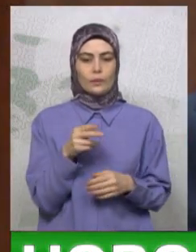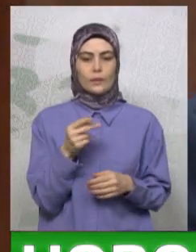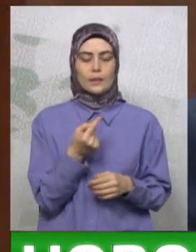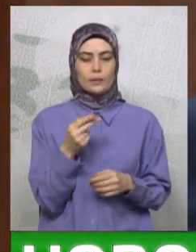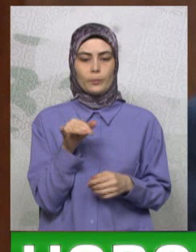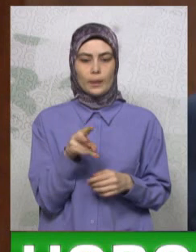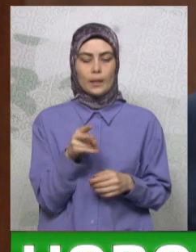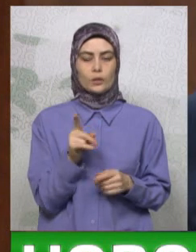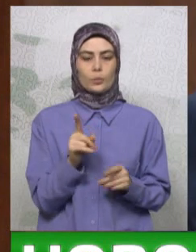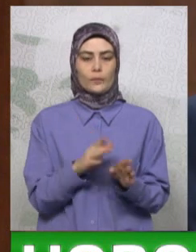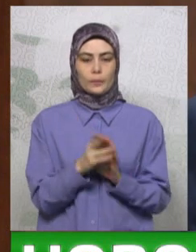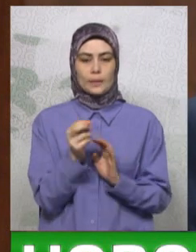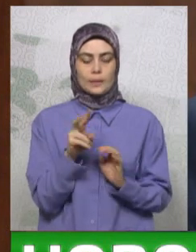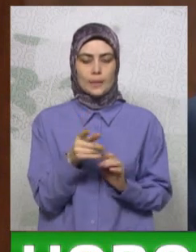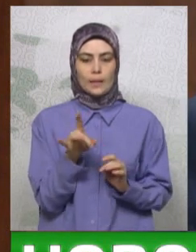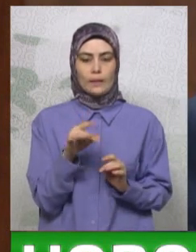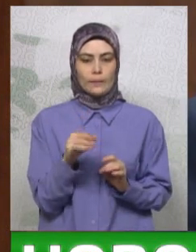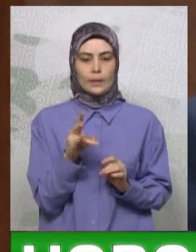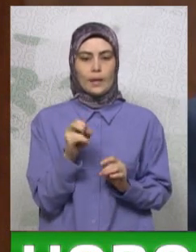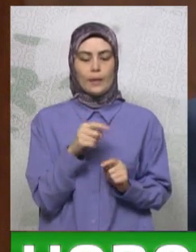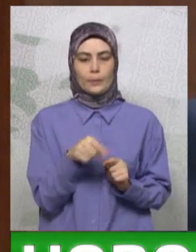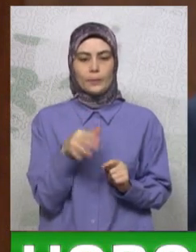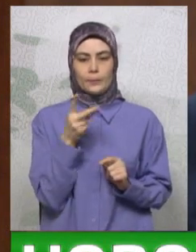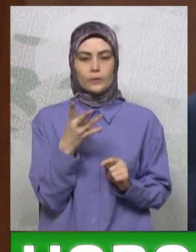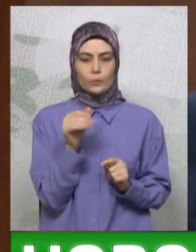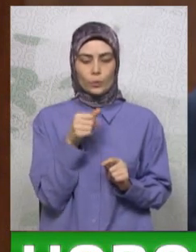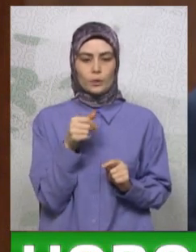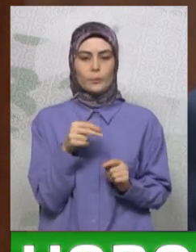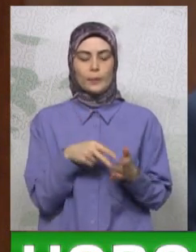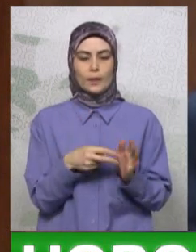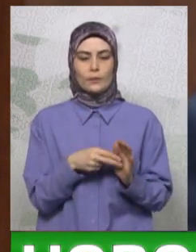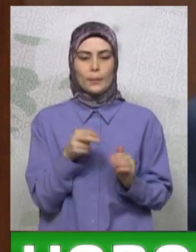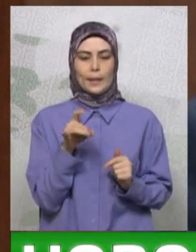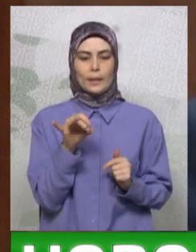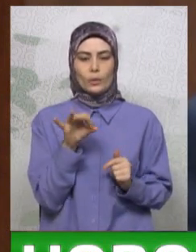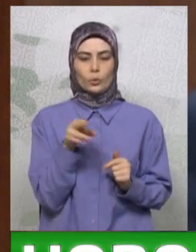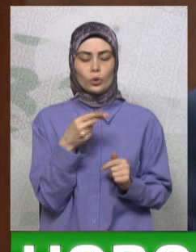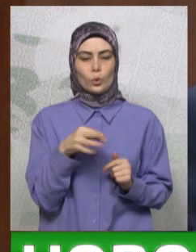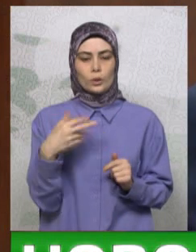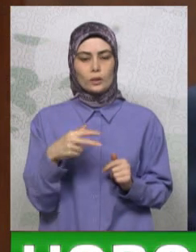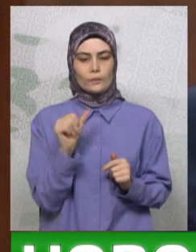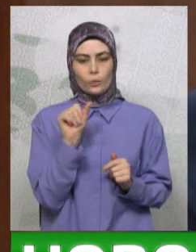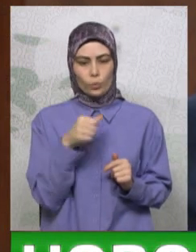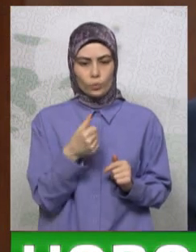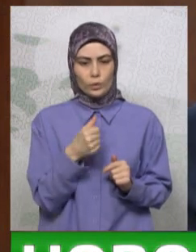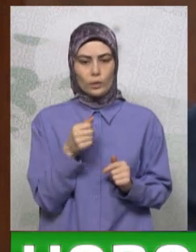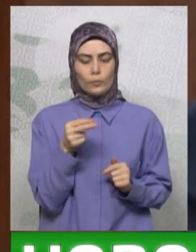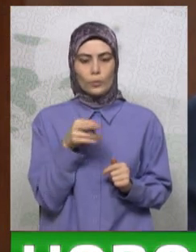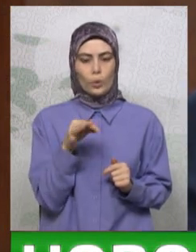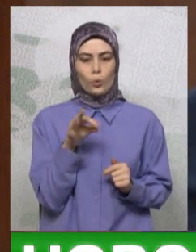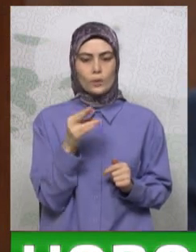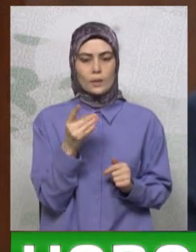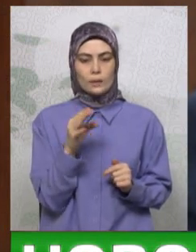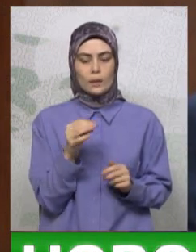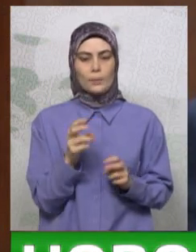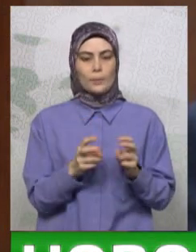национальных целей развития Российской Федерации на период до 2024 года и плановый период до 2030 года. По оценке, объем промышленного